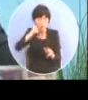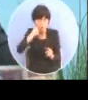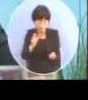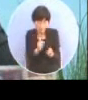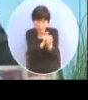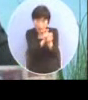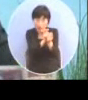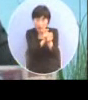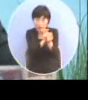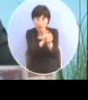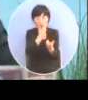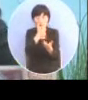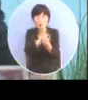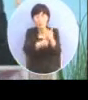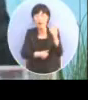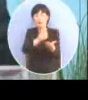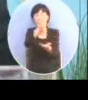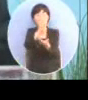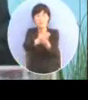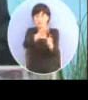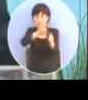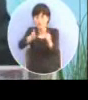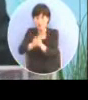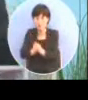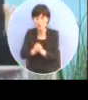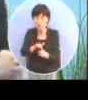Trong hoàn cảnh chúng ta khó khăn, chúng ta đừng để lừa dối.